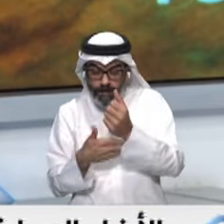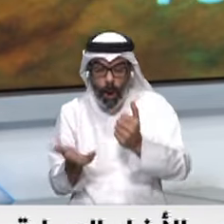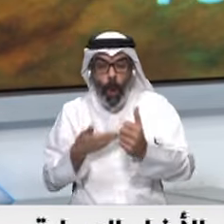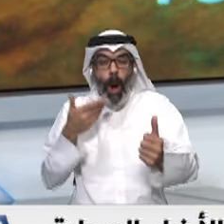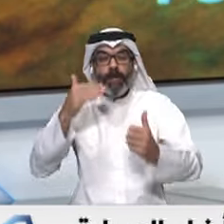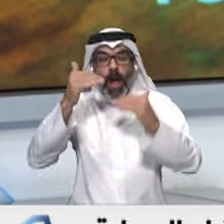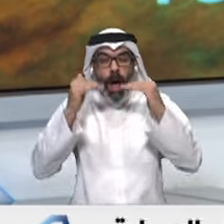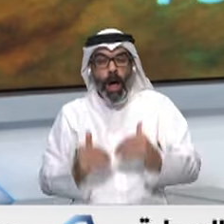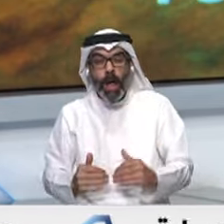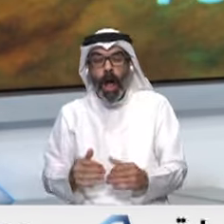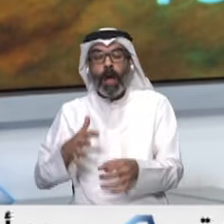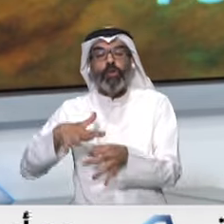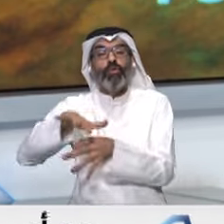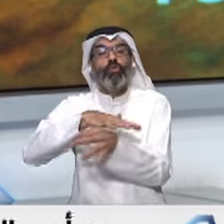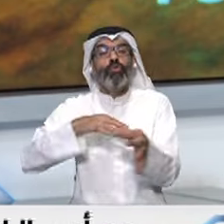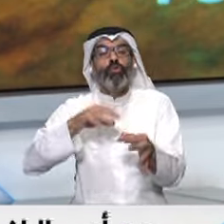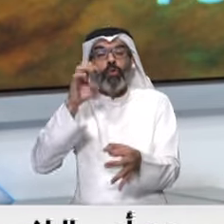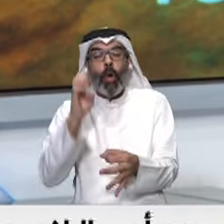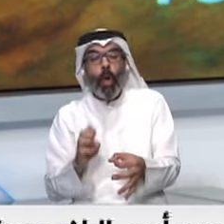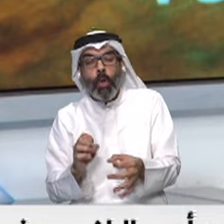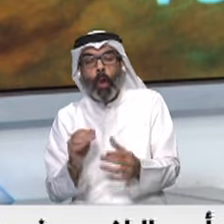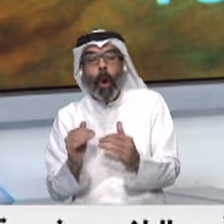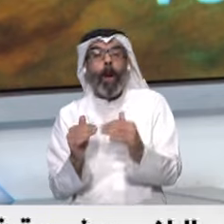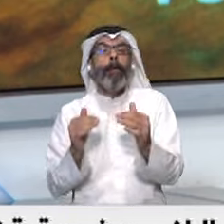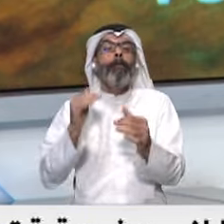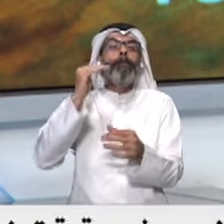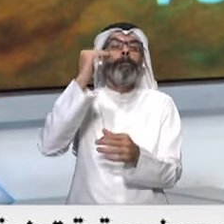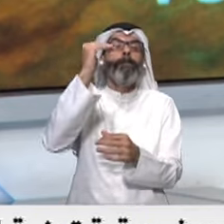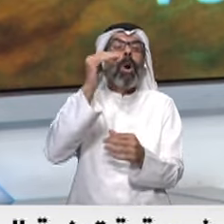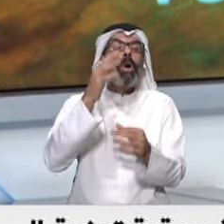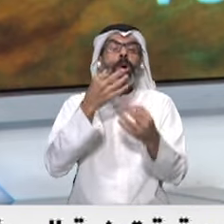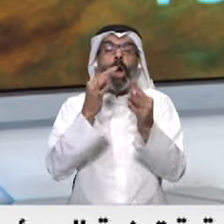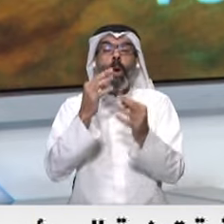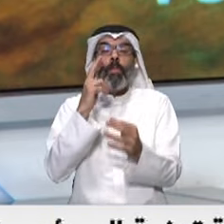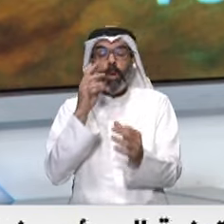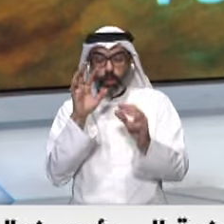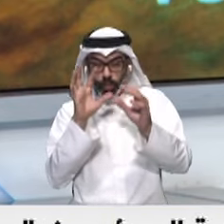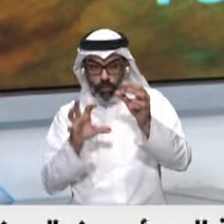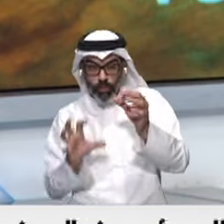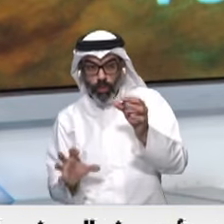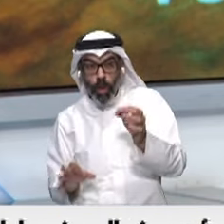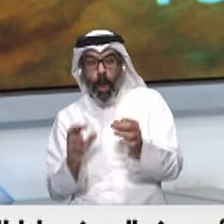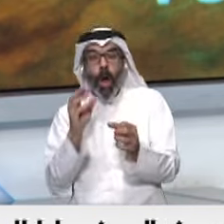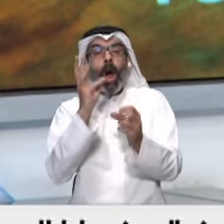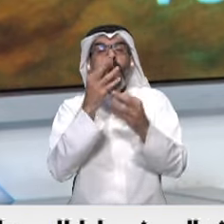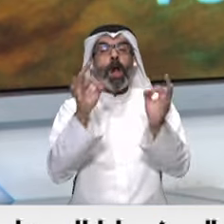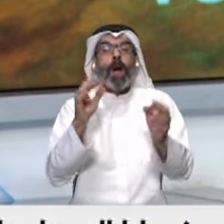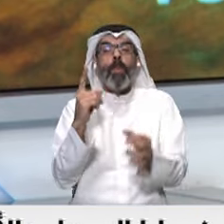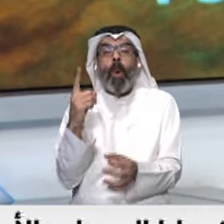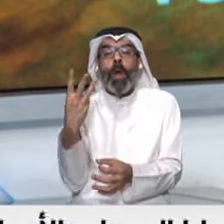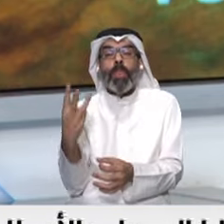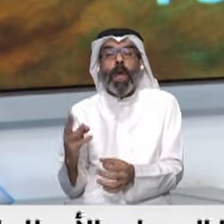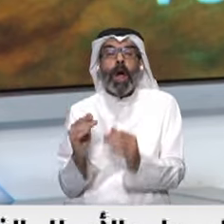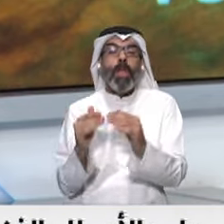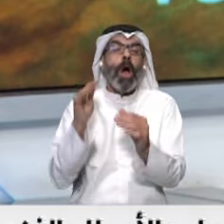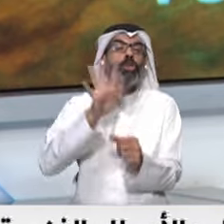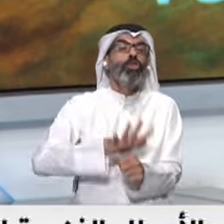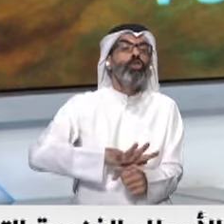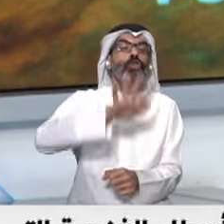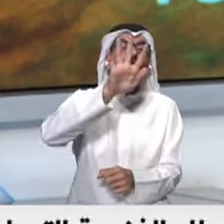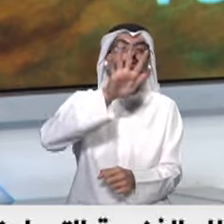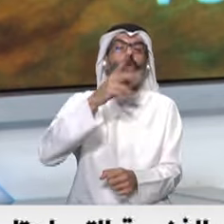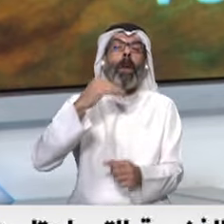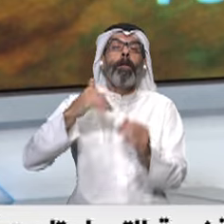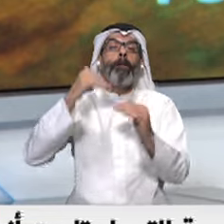في الخيران ون ويصيب اما جزرنا الجنوبيه كبر وجارو ام المرادم 31 درجه مئويه ومثلها في جزرنا الشماليه ورب